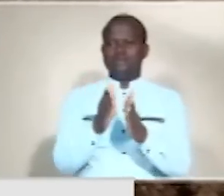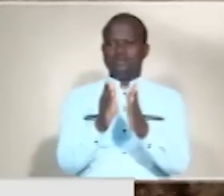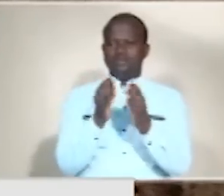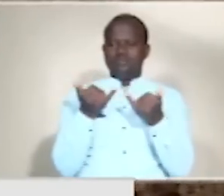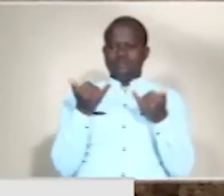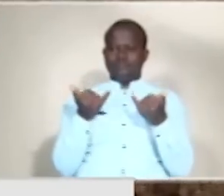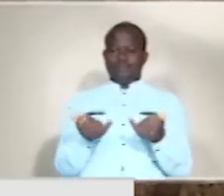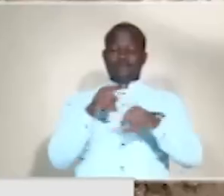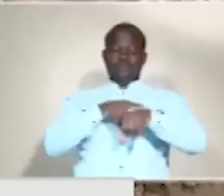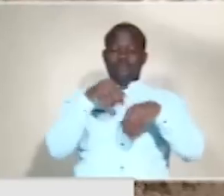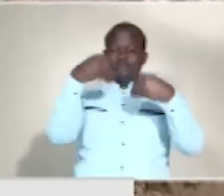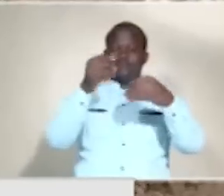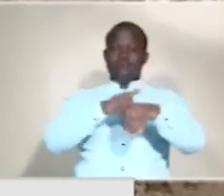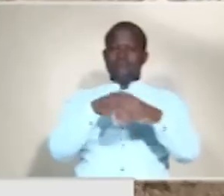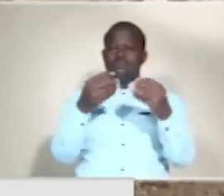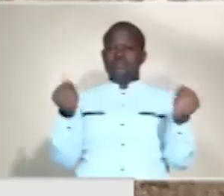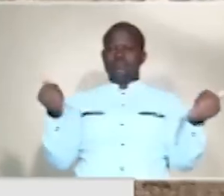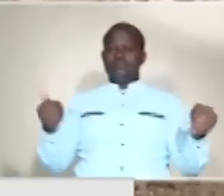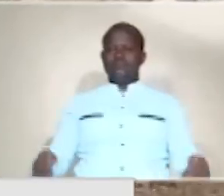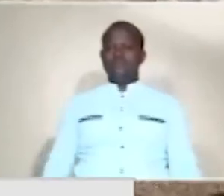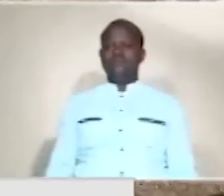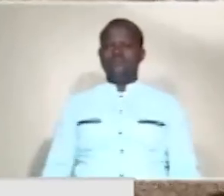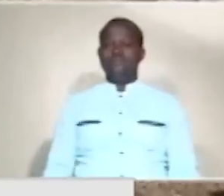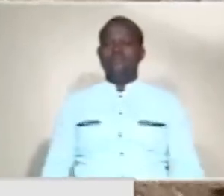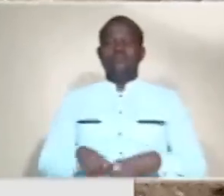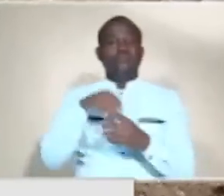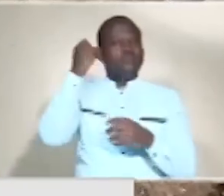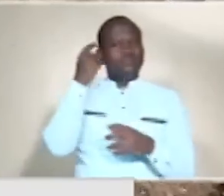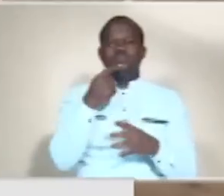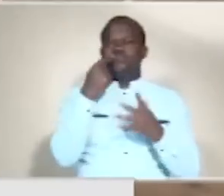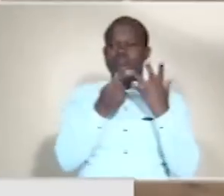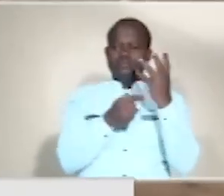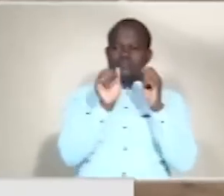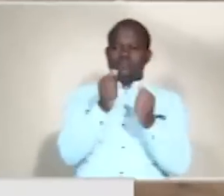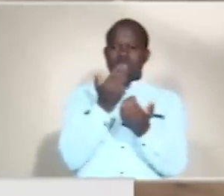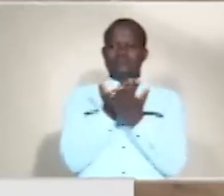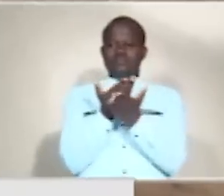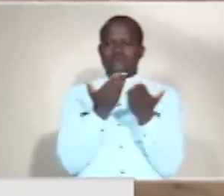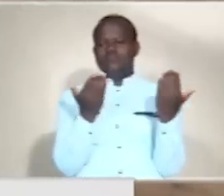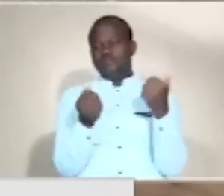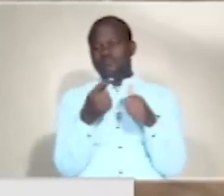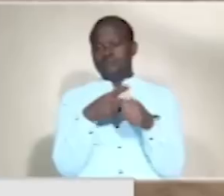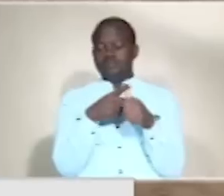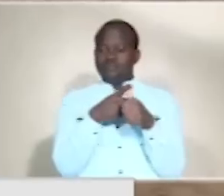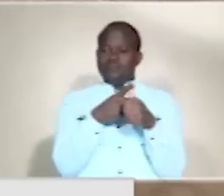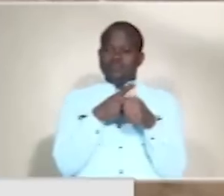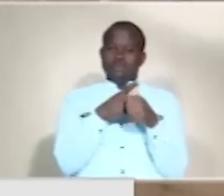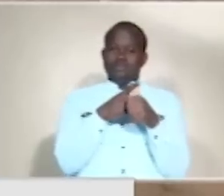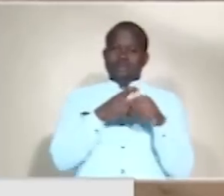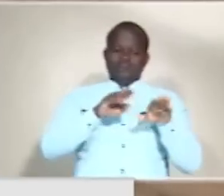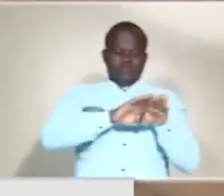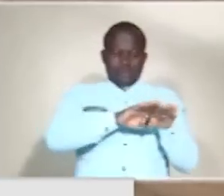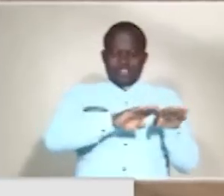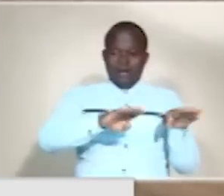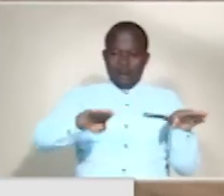kuri inshuro nabwo yatanze igihe bizakemukira urumva ni ibintu bishobora gufata hari ukomena beto hari beto